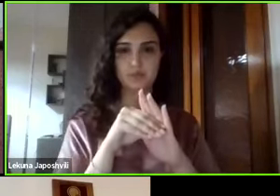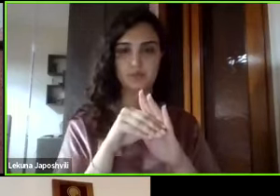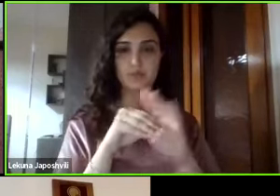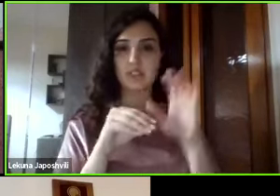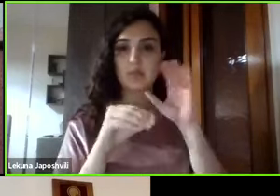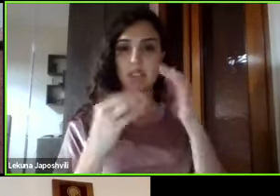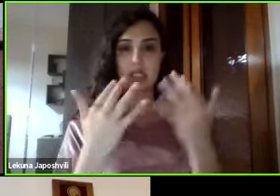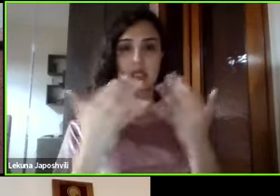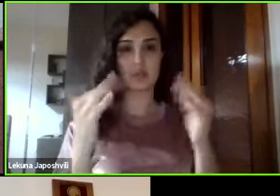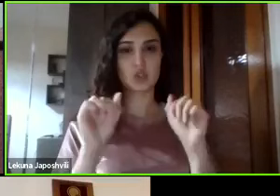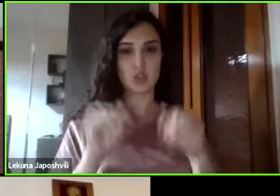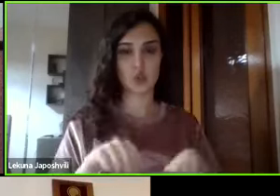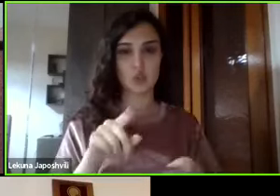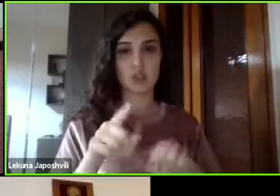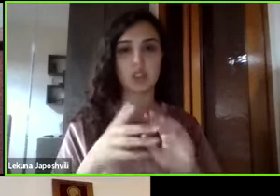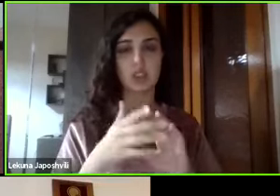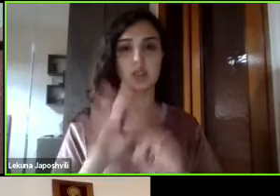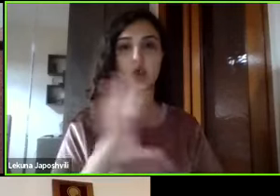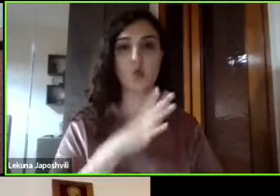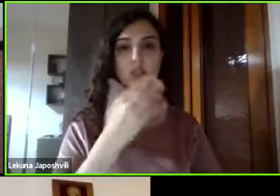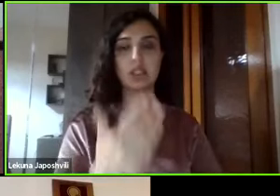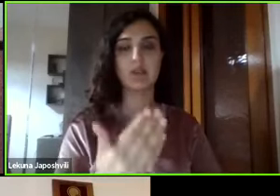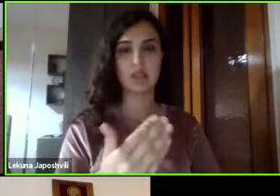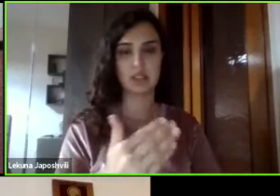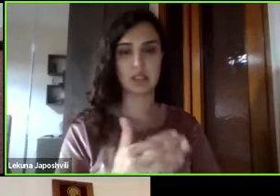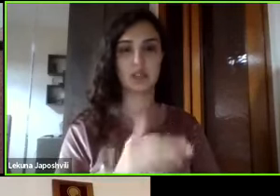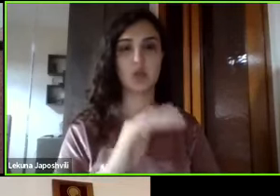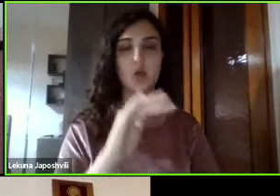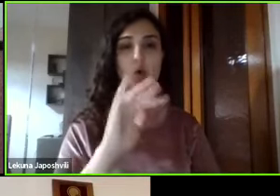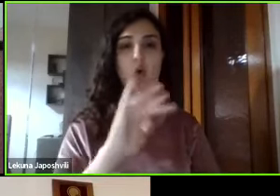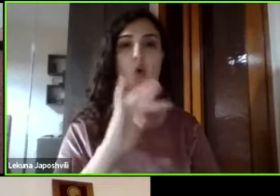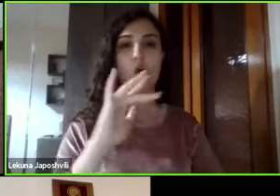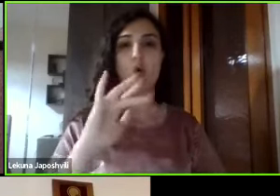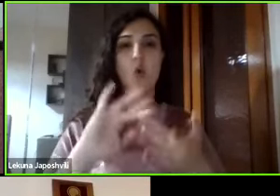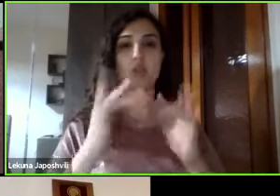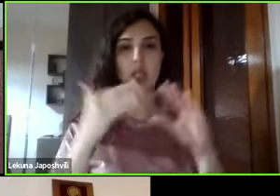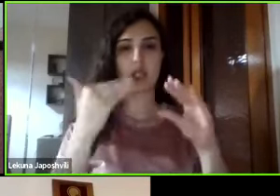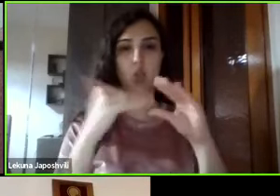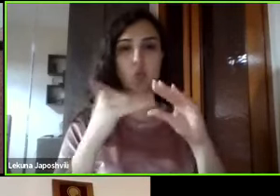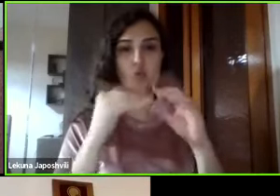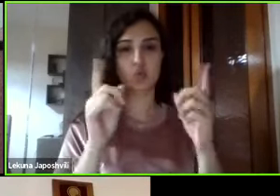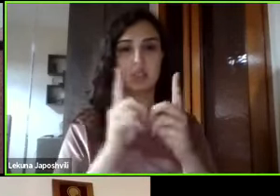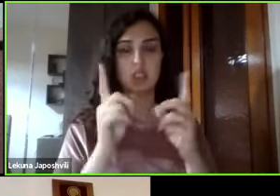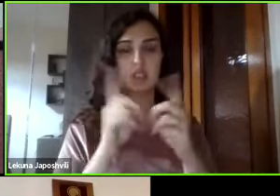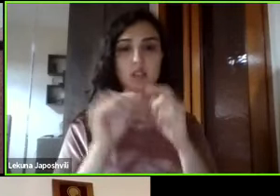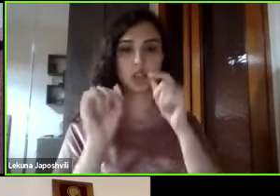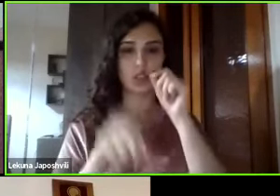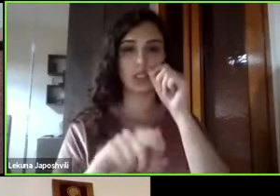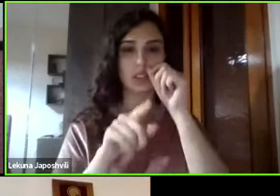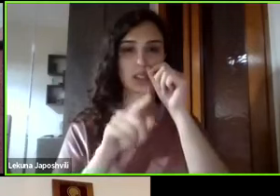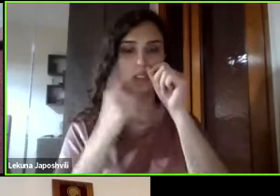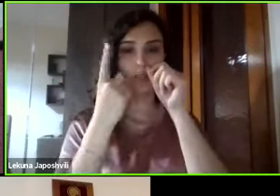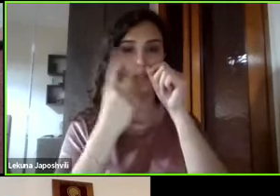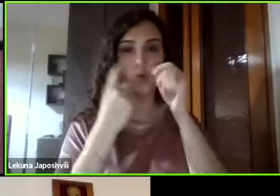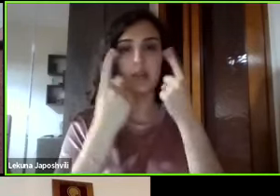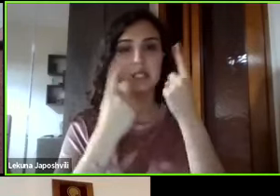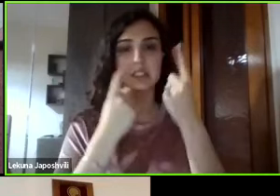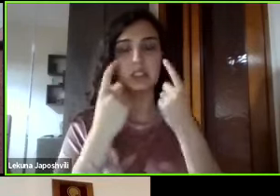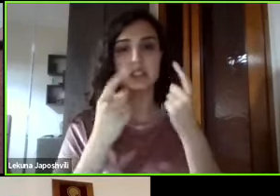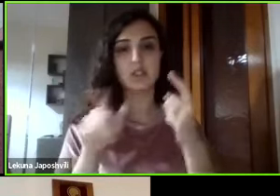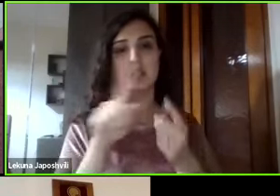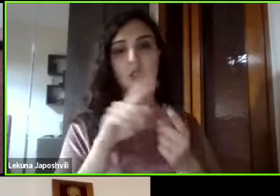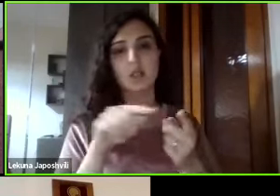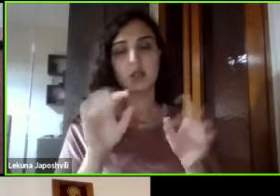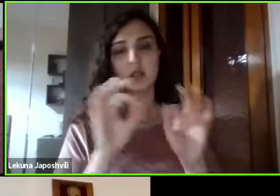მსმენელებს შეუძლიათ გაიარონ თქვენთან ონლაინ კონსულტაცია, სადაც შეგეძლებათ ნაწილობრივ მაინც იმ ინფორმაციის